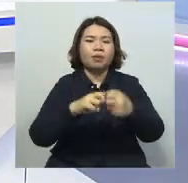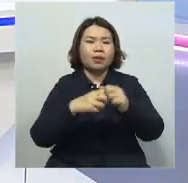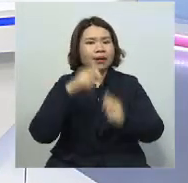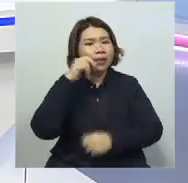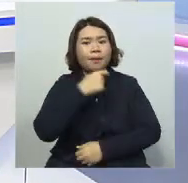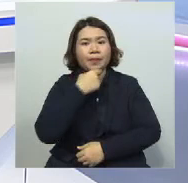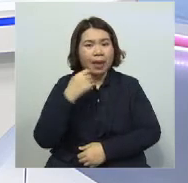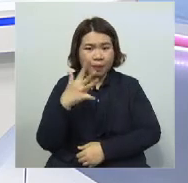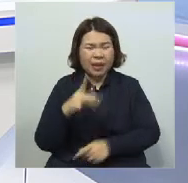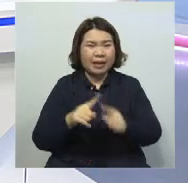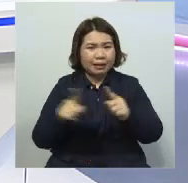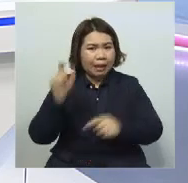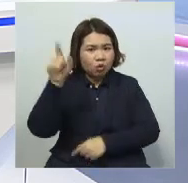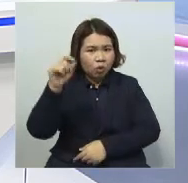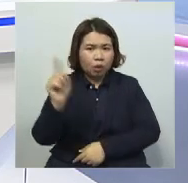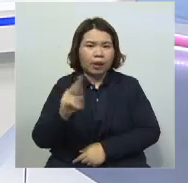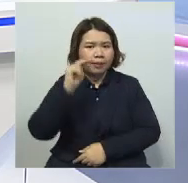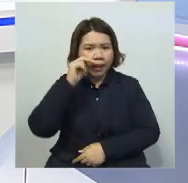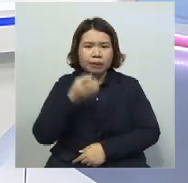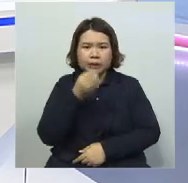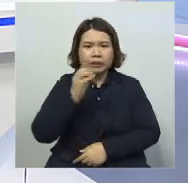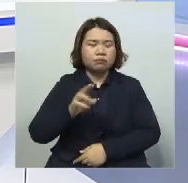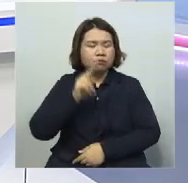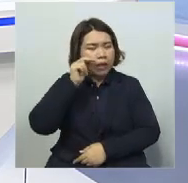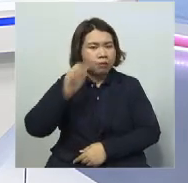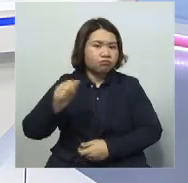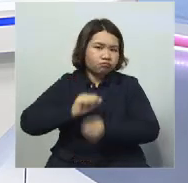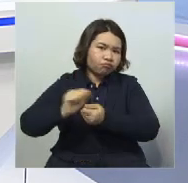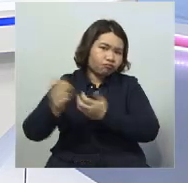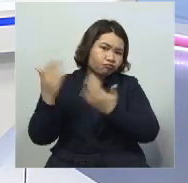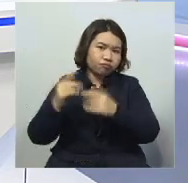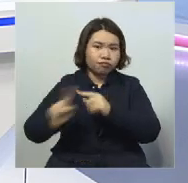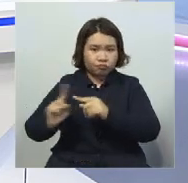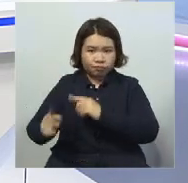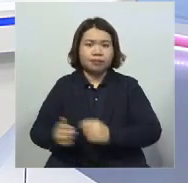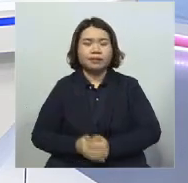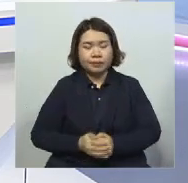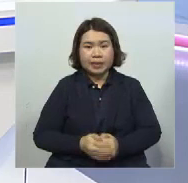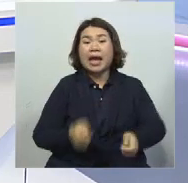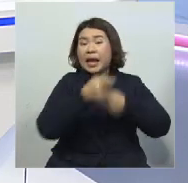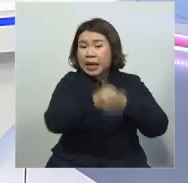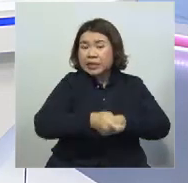งเพราะฉะนั้นตอนนี้ที่จะต้องเร่งด่วนอุปโภคบริโภคที่สำคัญทีเดียว ใช่ครับเพราะว่าสำหรับการเกษตรเนี่ยส